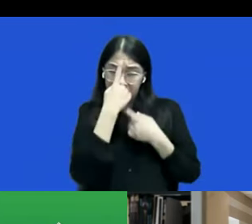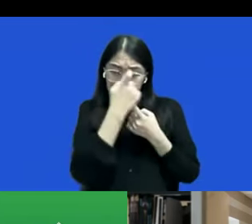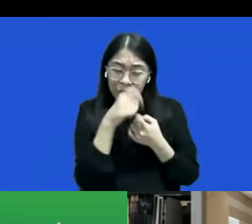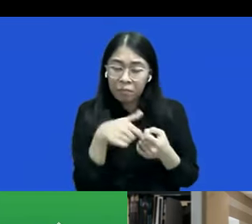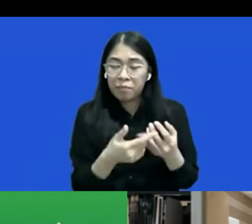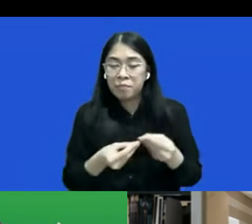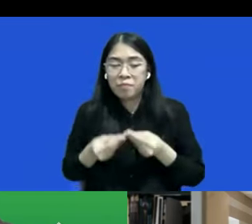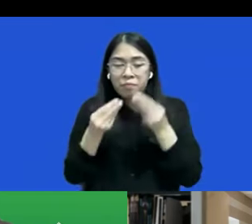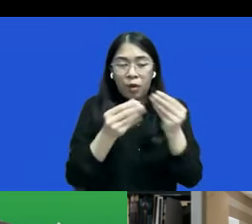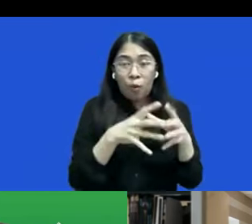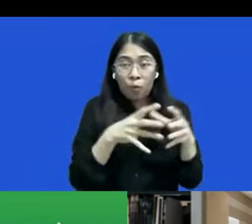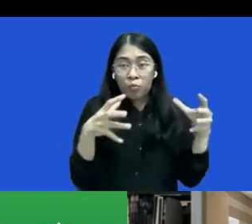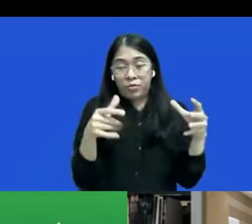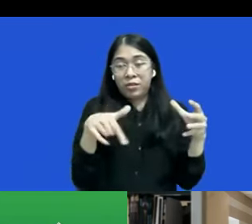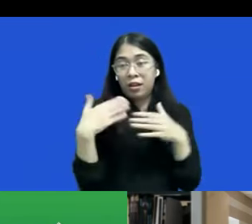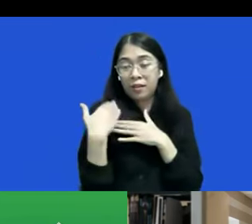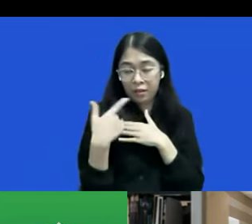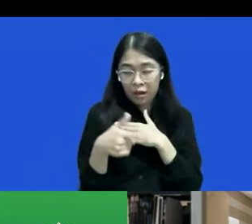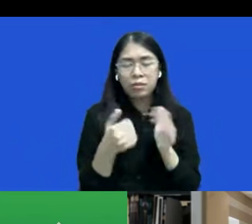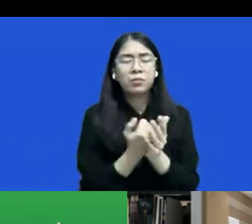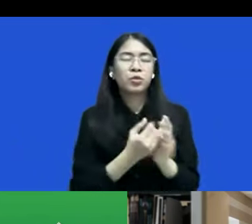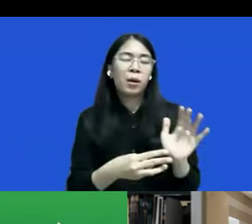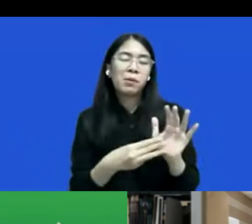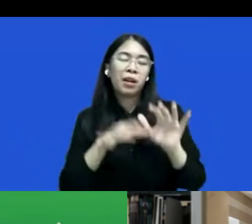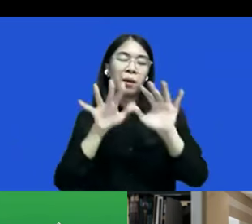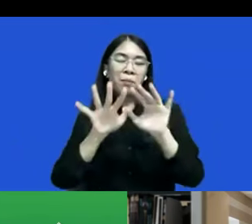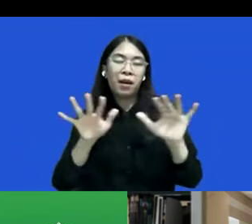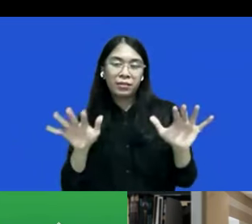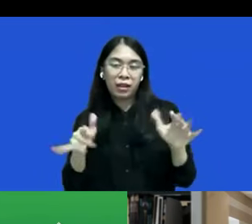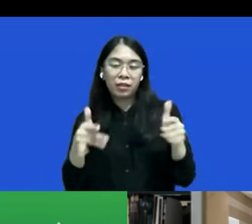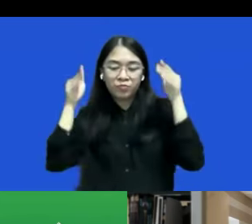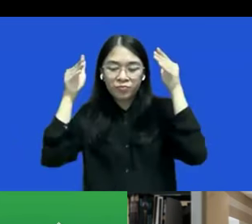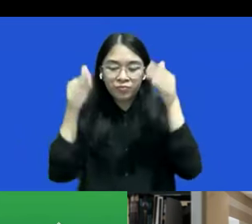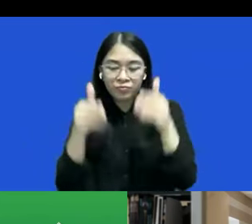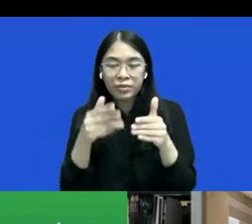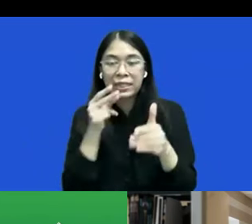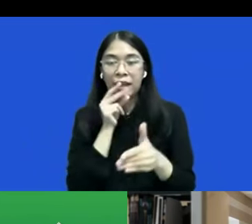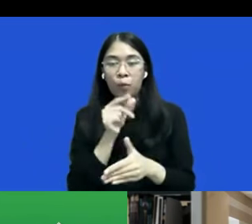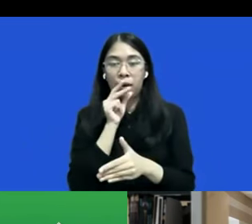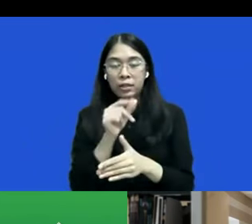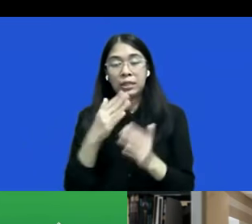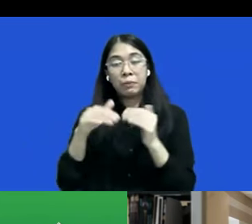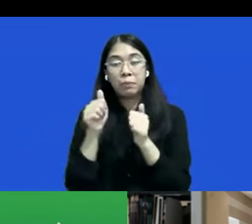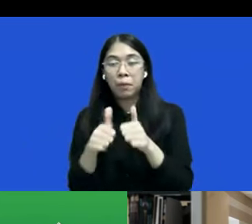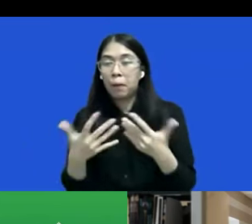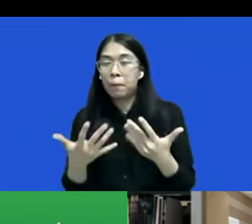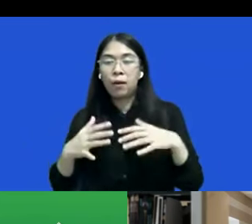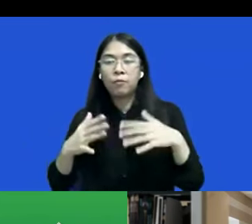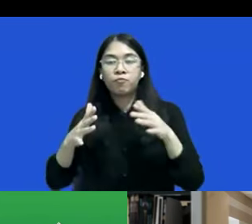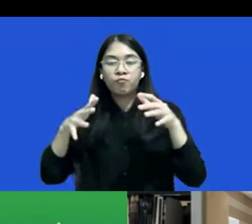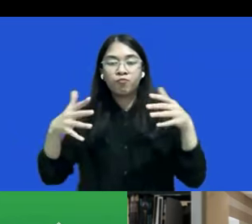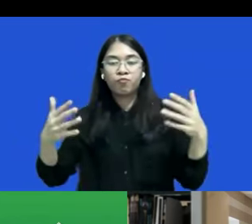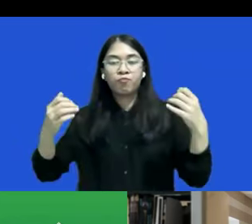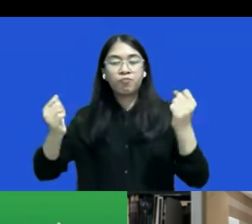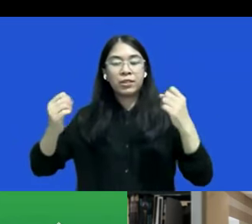Jadi ada banyak masalah sebetulnya. Makanya tadi saya mengerucut pada rekomendasi baiknya kita duduk bersama untuk